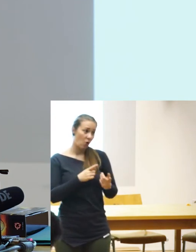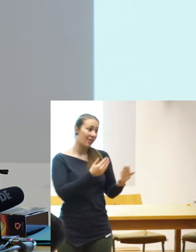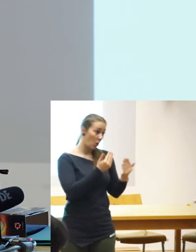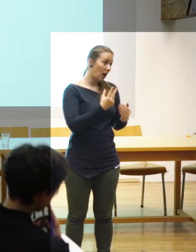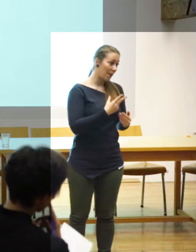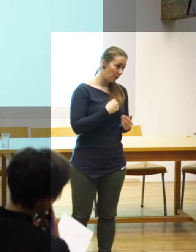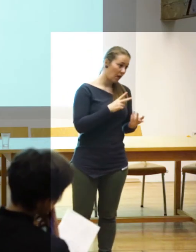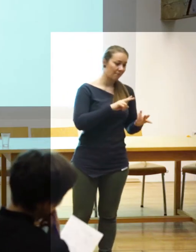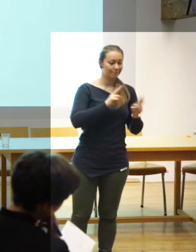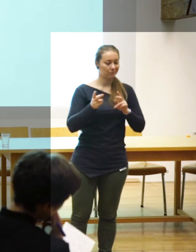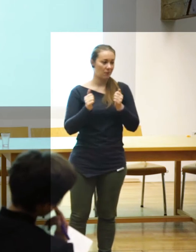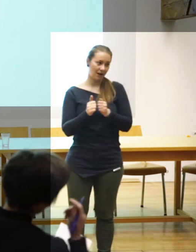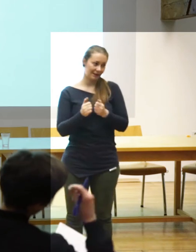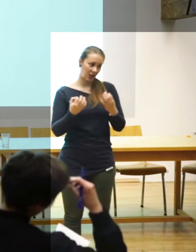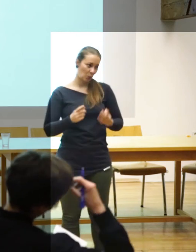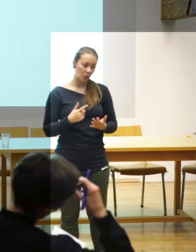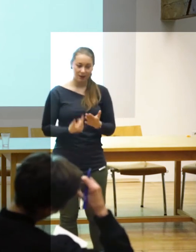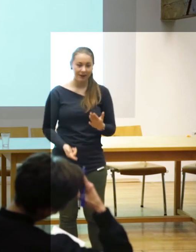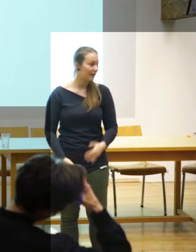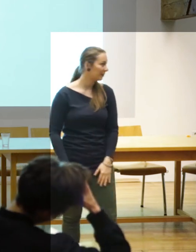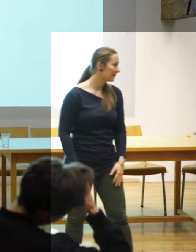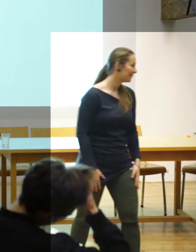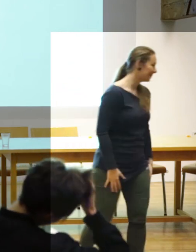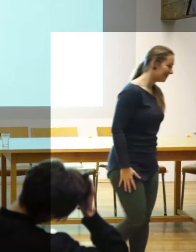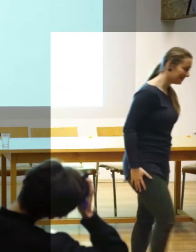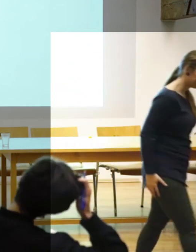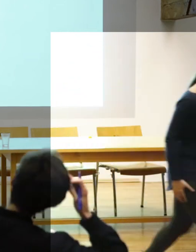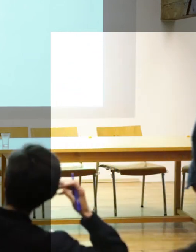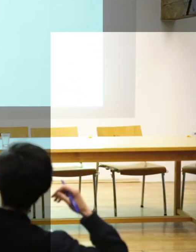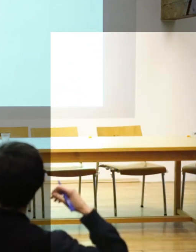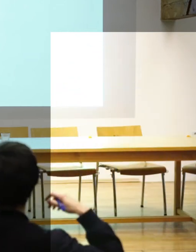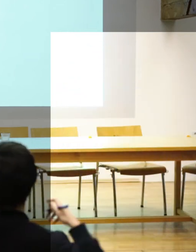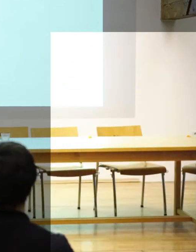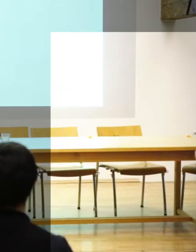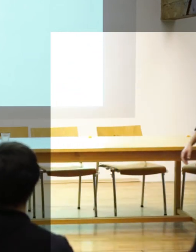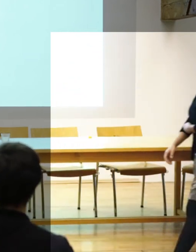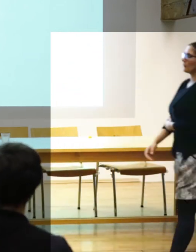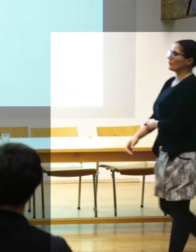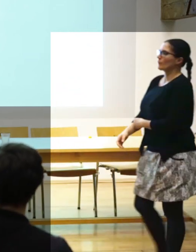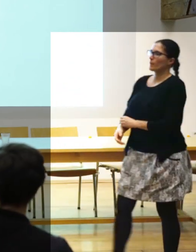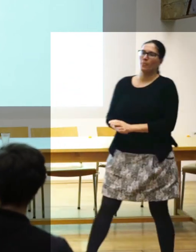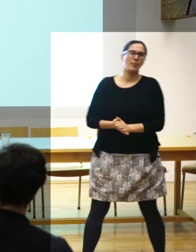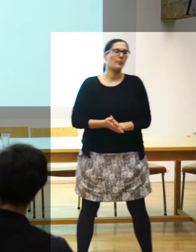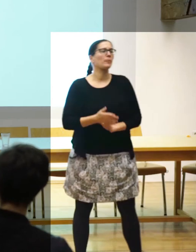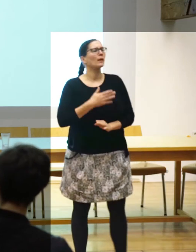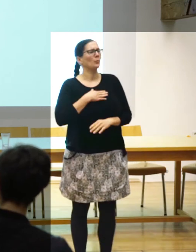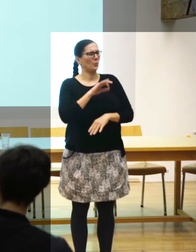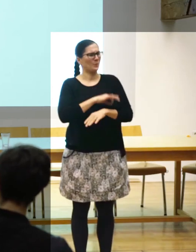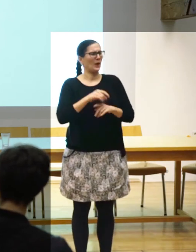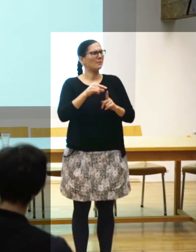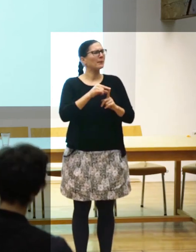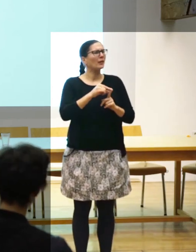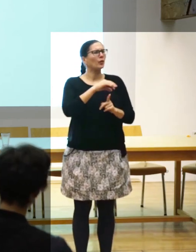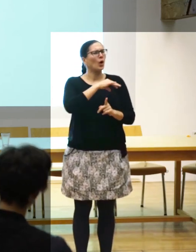Zdánlivě by se mohlo zdát, že v případě projektu, jako je Plato Ostrava, který vznikal vlastně na zelené louce, prostě v